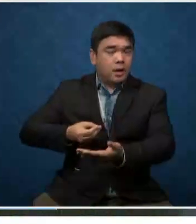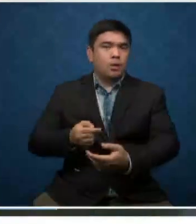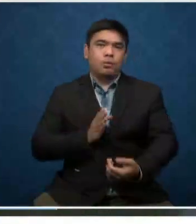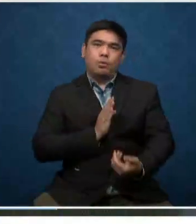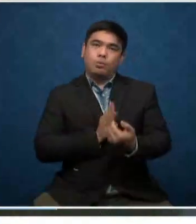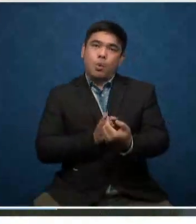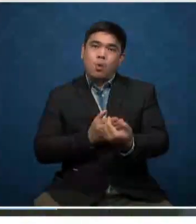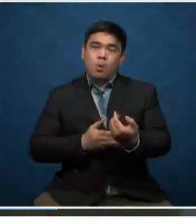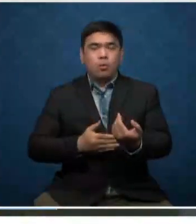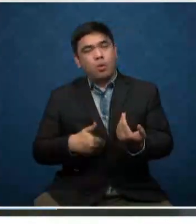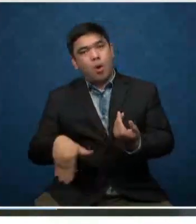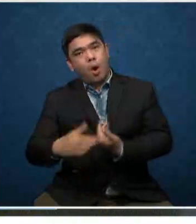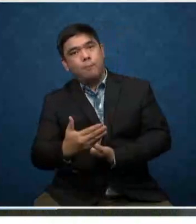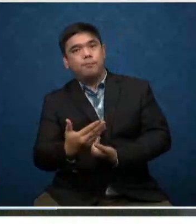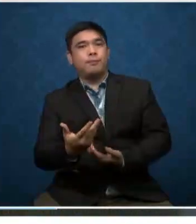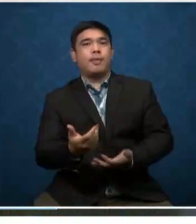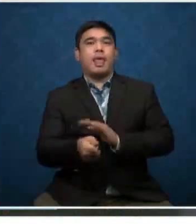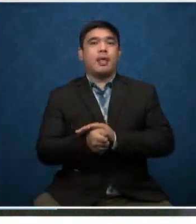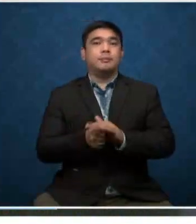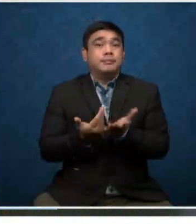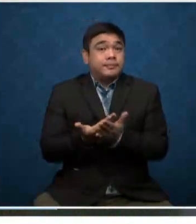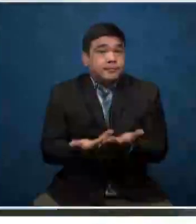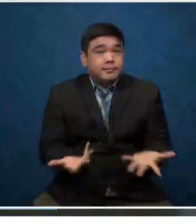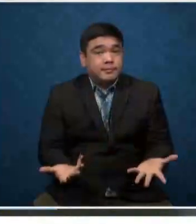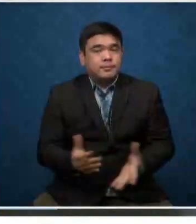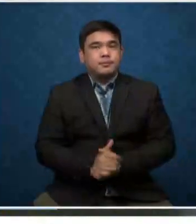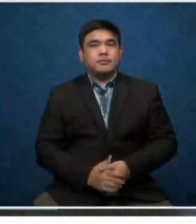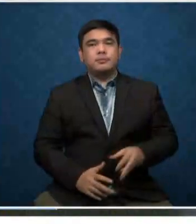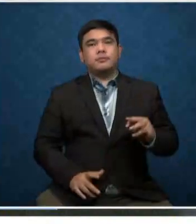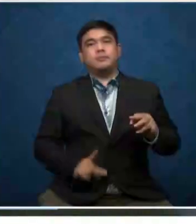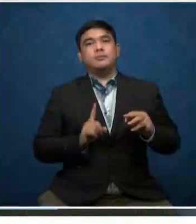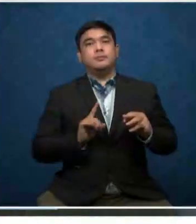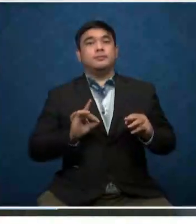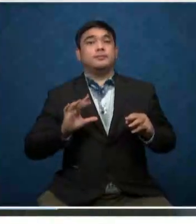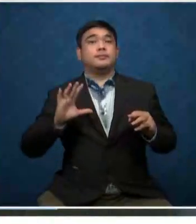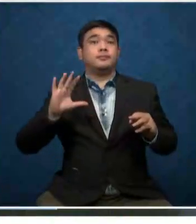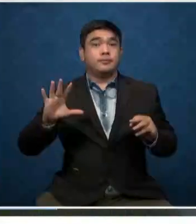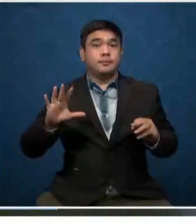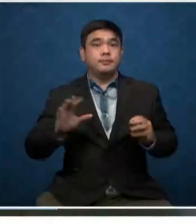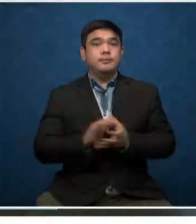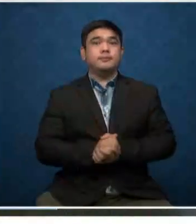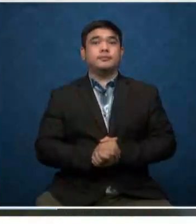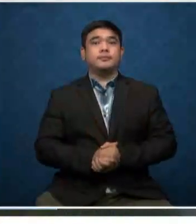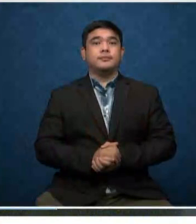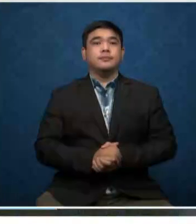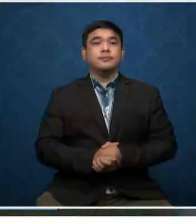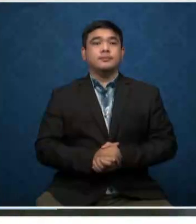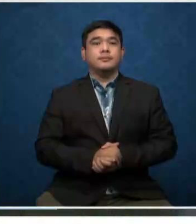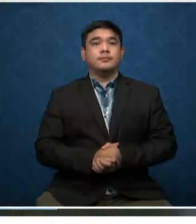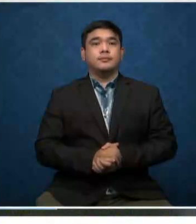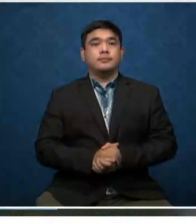ทางตรงหรือทางอ้อมแล้วก็มาตรา 185การที่